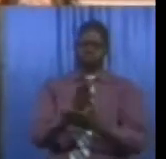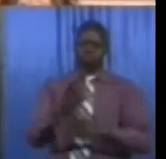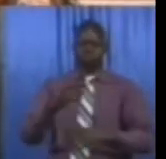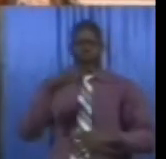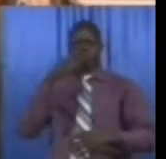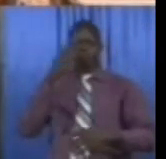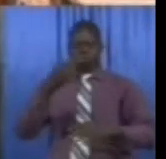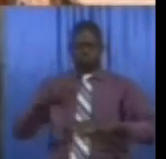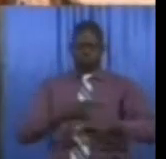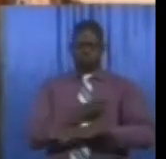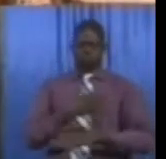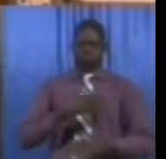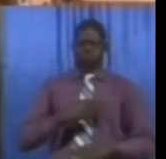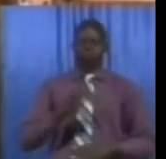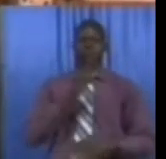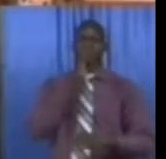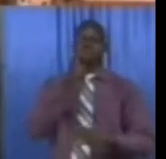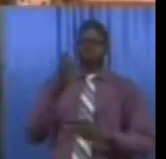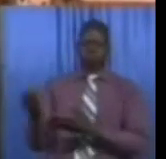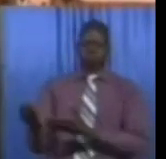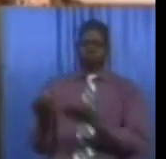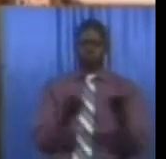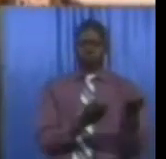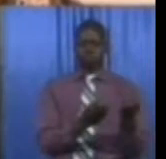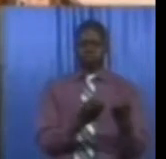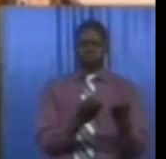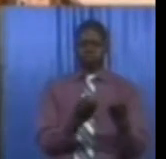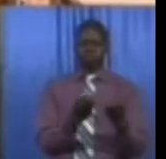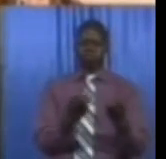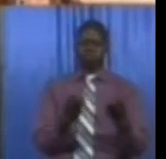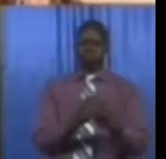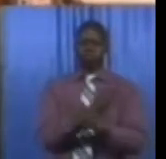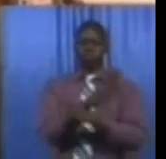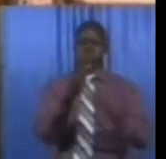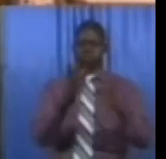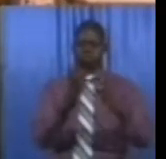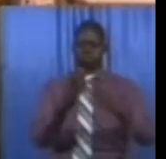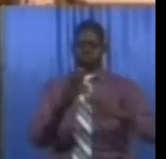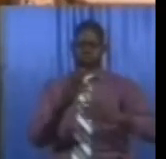Ghana souhaite être un exportateur net à court terme.